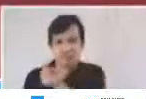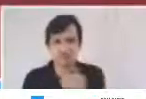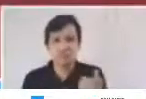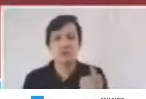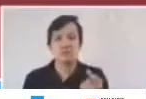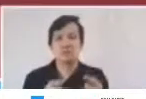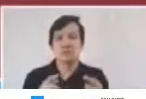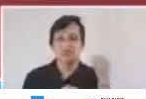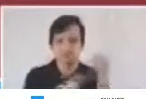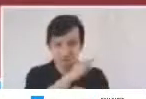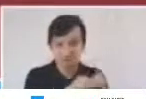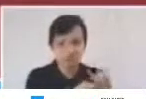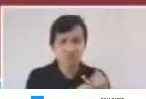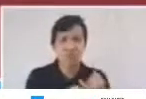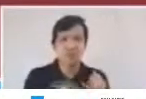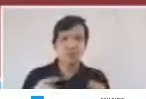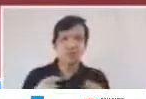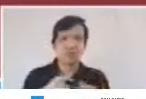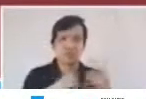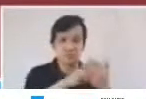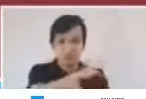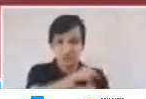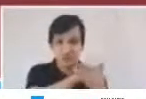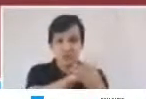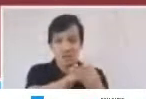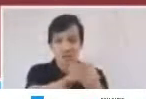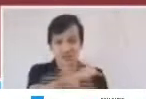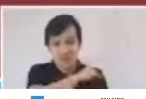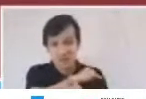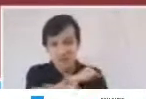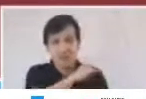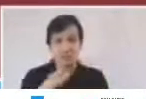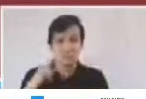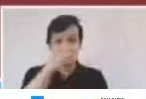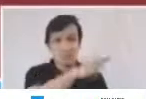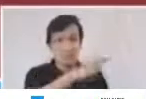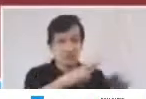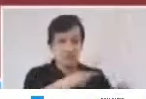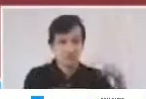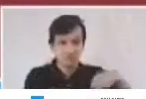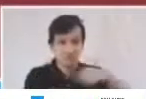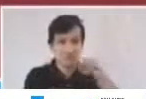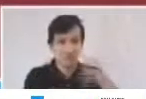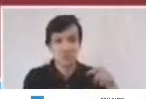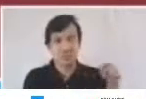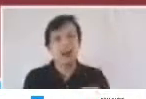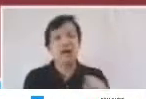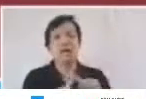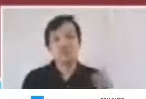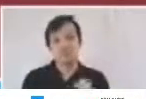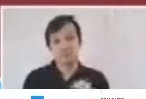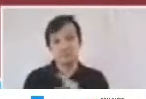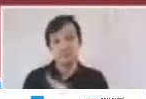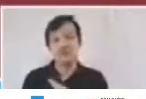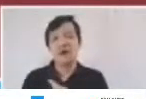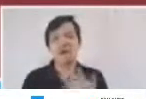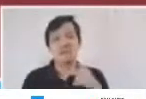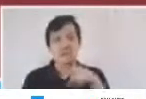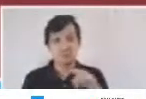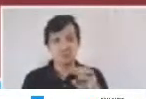Michelle, may tanong tayo mula sa ating kasamahan si Raymond Tinasa ng Bombo Radio. Kung galing daw po ng Iloilo, siguro kahit hindi lang